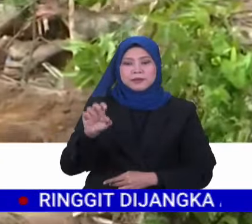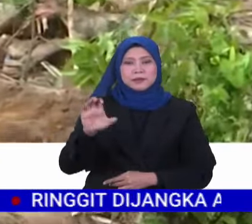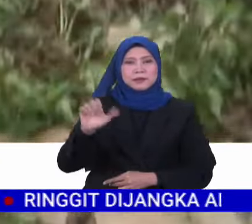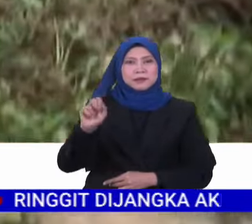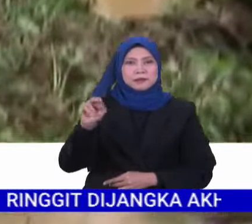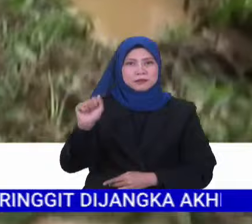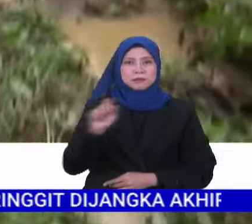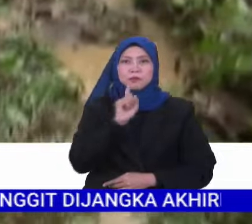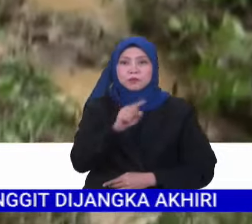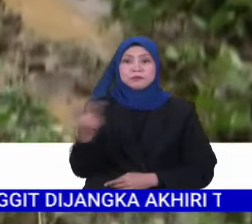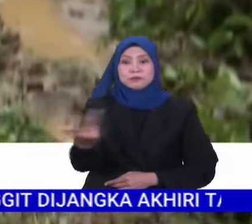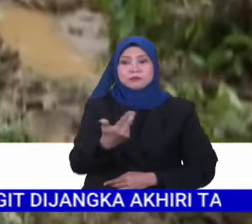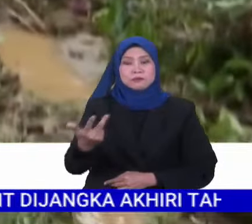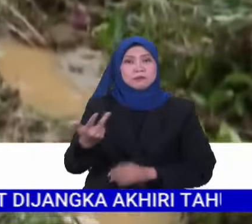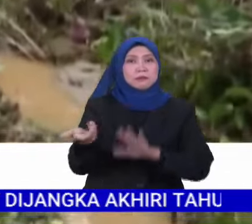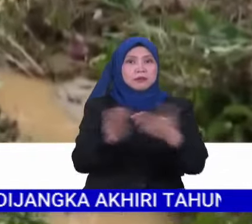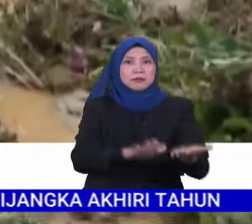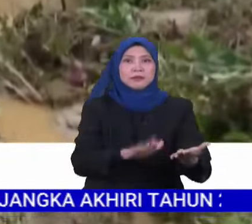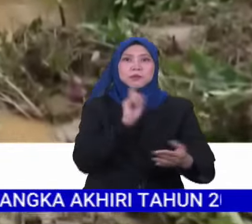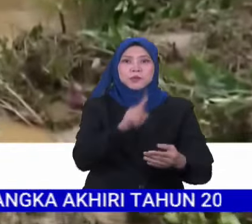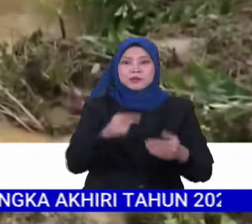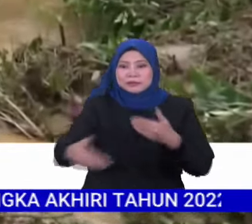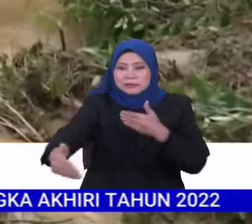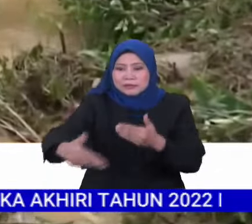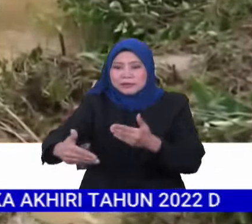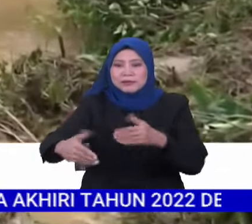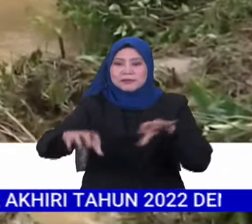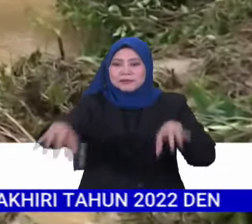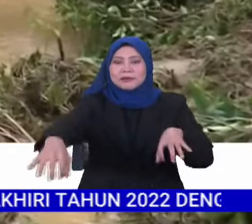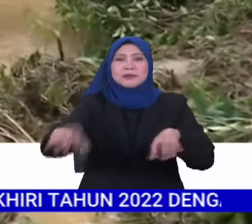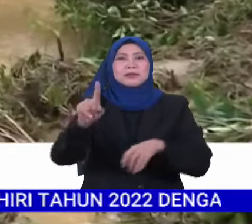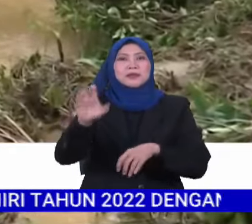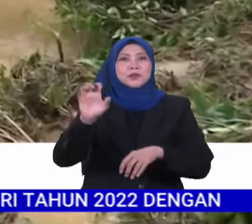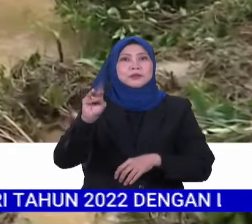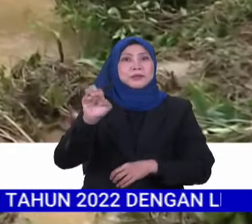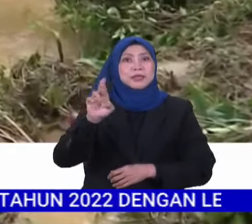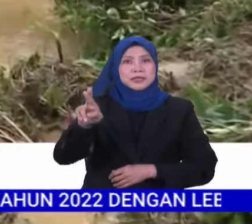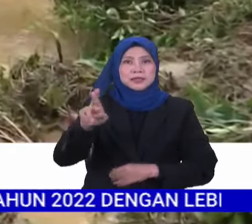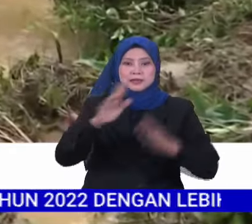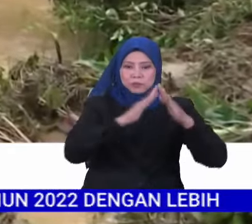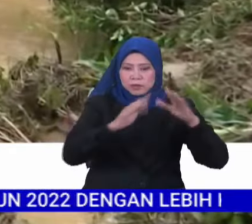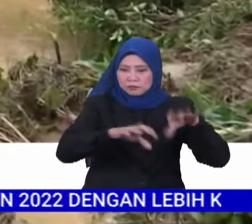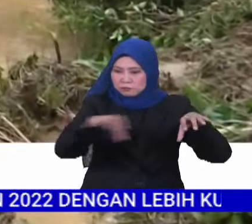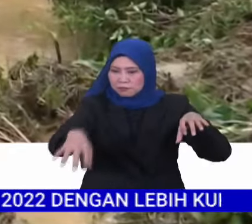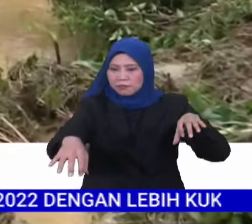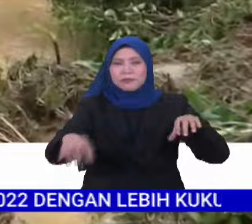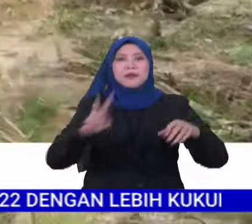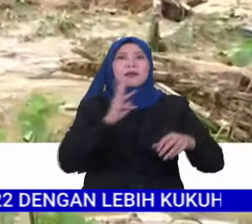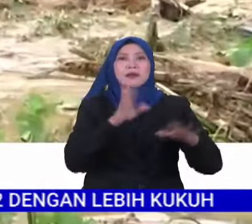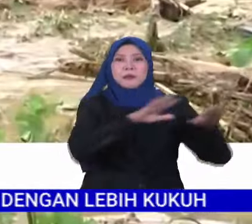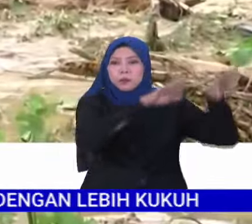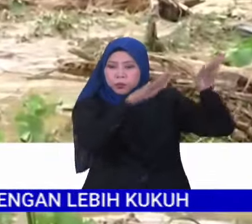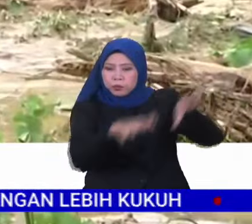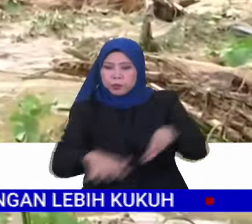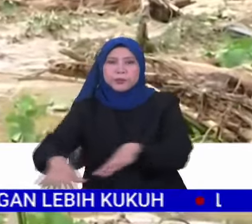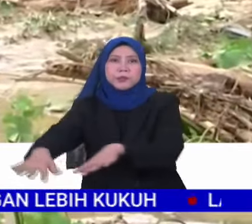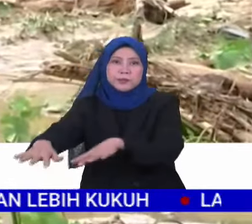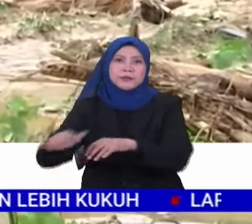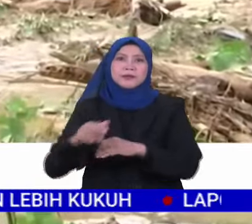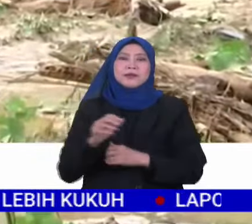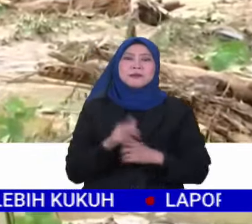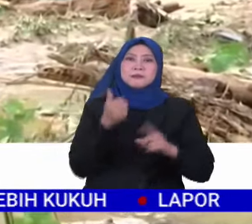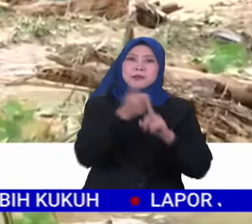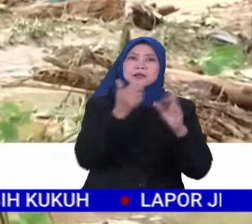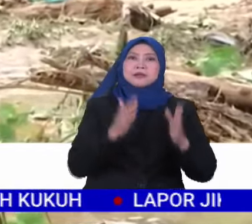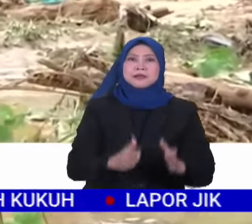ketiga mayat mangsa ditemui kira-kira 100 mite berhampiran tapak rumah mereka yang dihanyutkan oleh air banjir bangsa